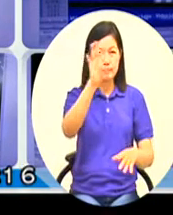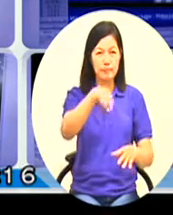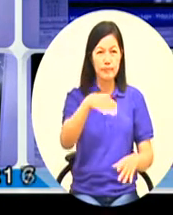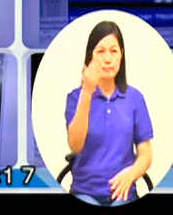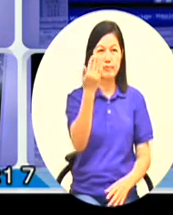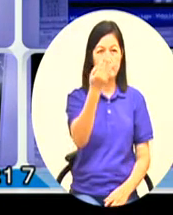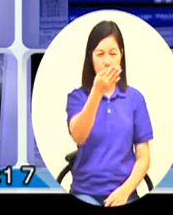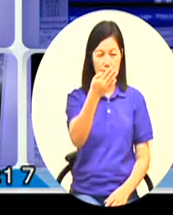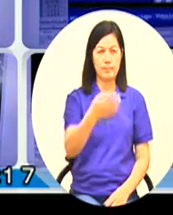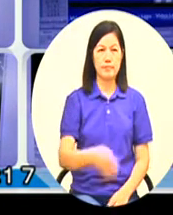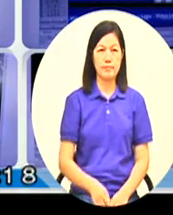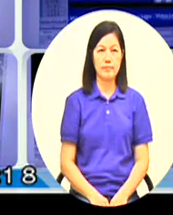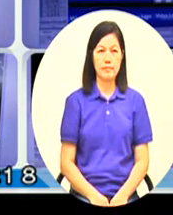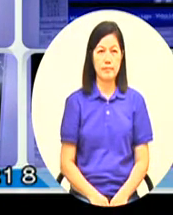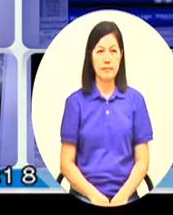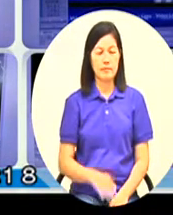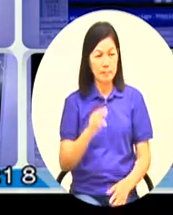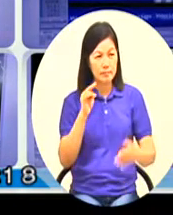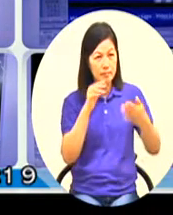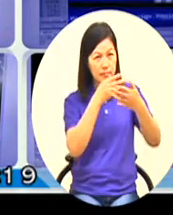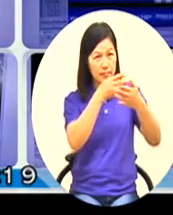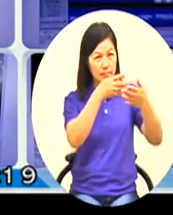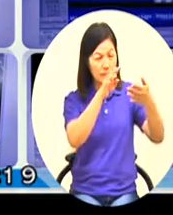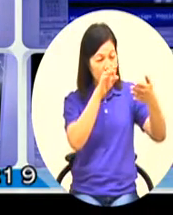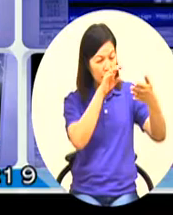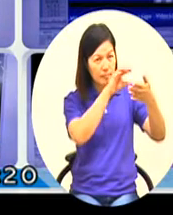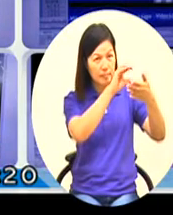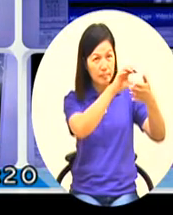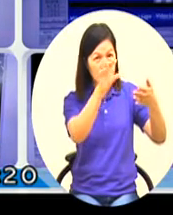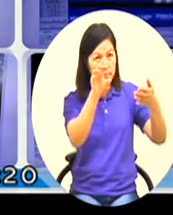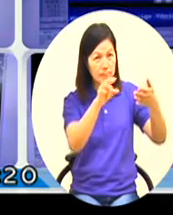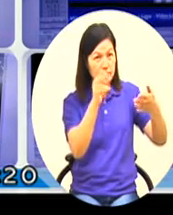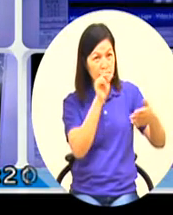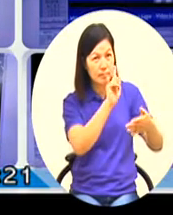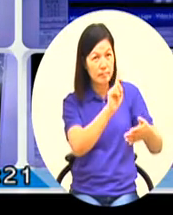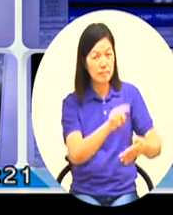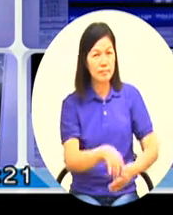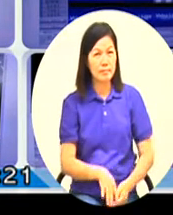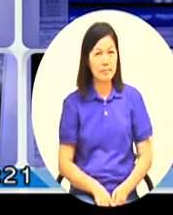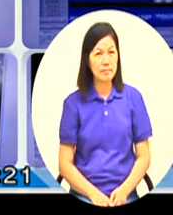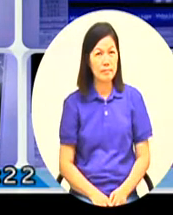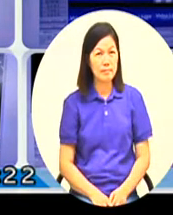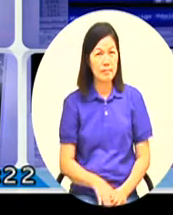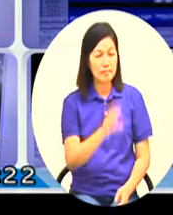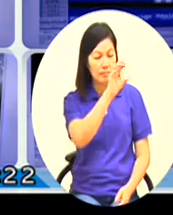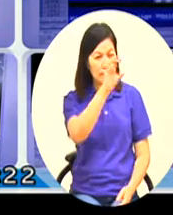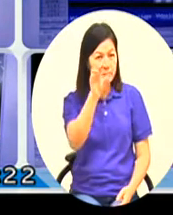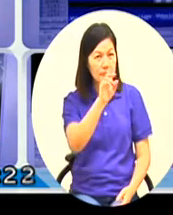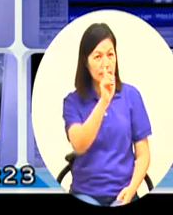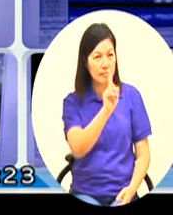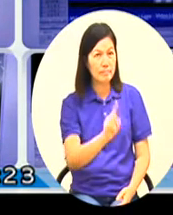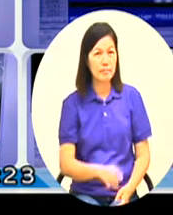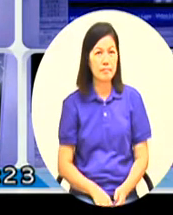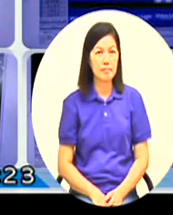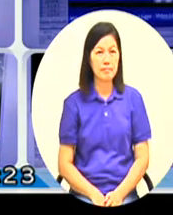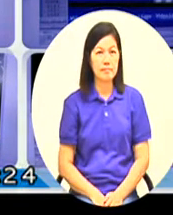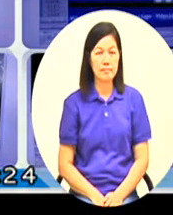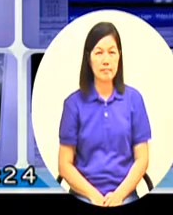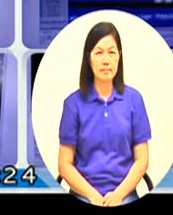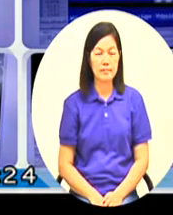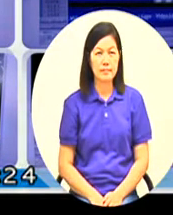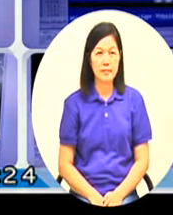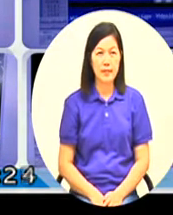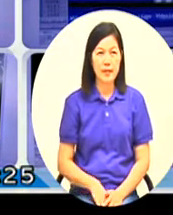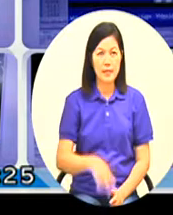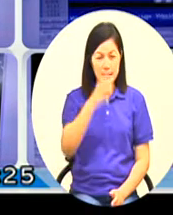个我想你应该知道这个是什么东西。局长，你刚才这是什么物件？这是咱